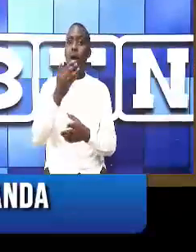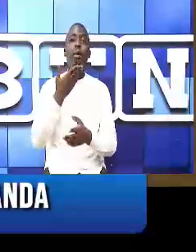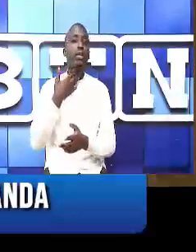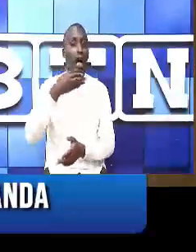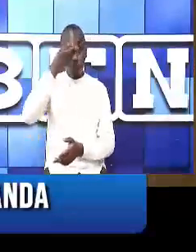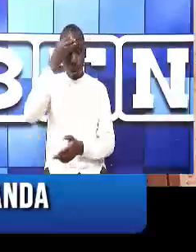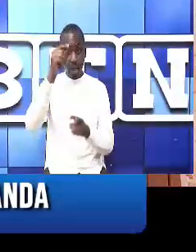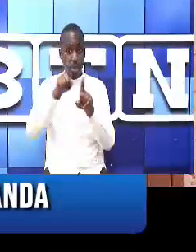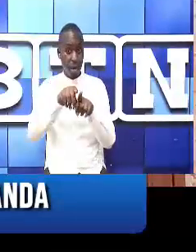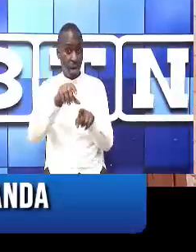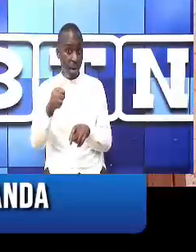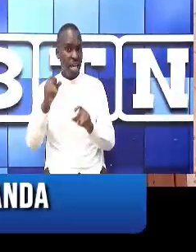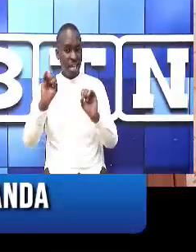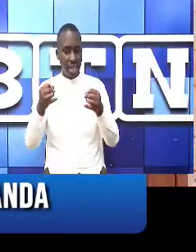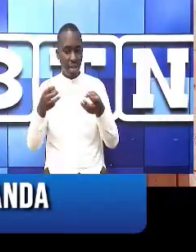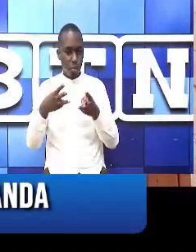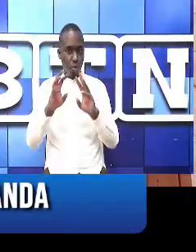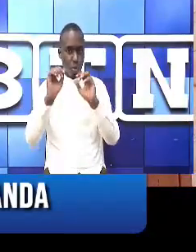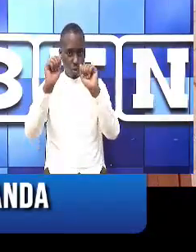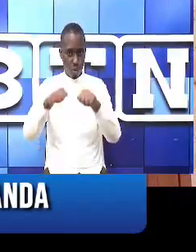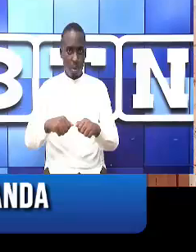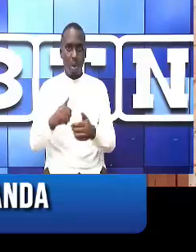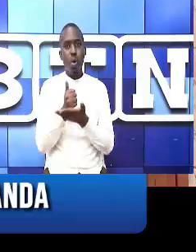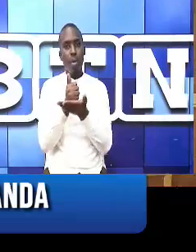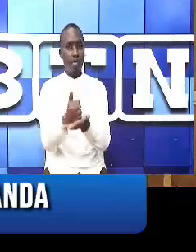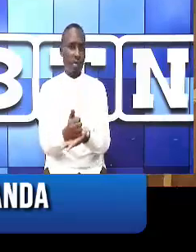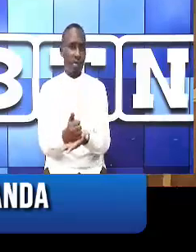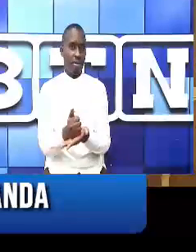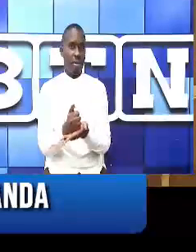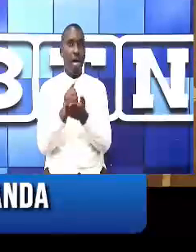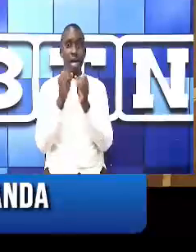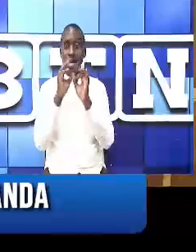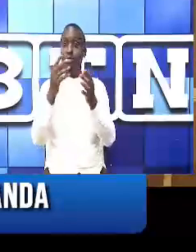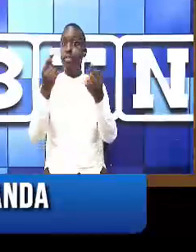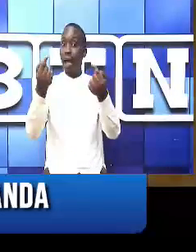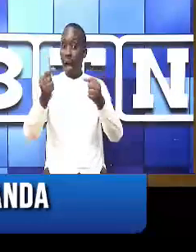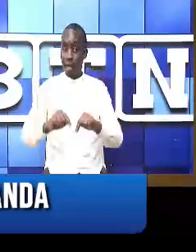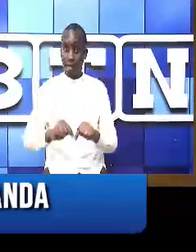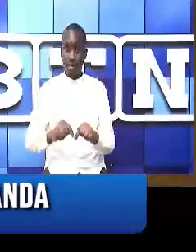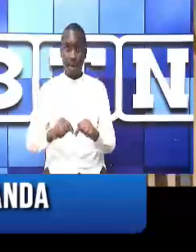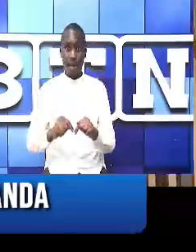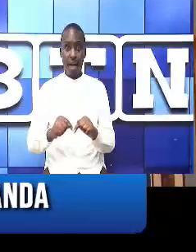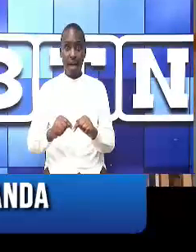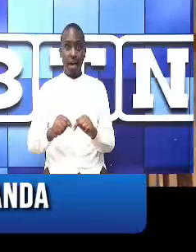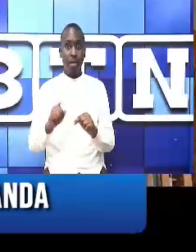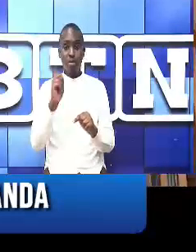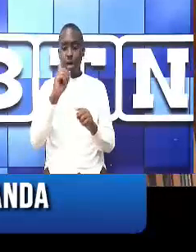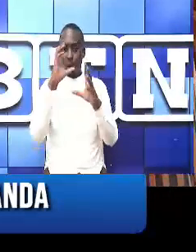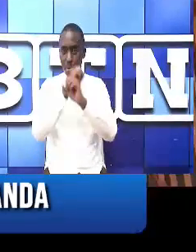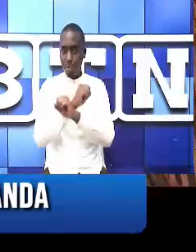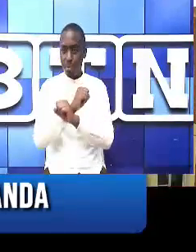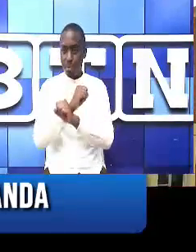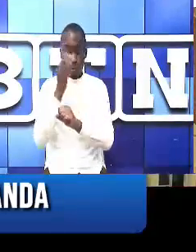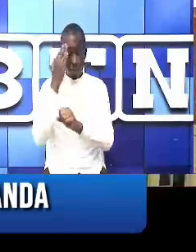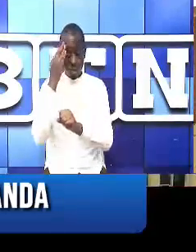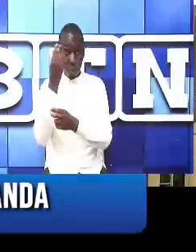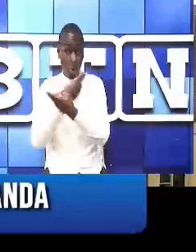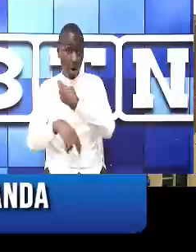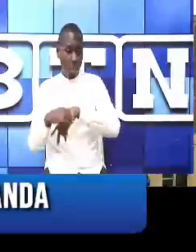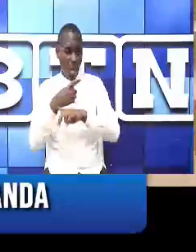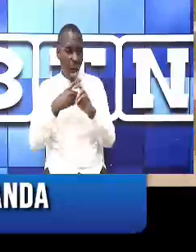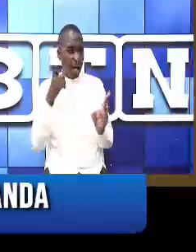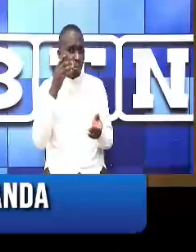nk'abandi bigageze uko ushoboye ukamufasha nubwo yaza asa naho agutunga kuko ntabwo wari uzi ukuntu ubumuga bwe ariko